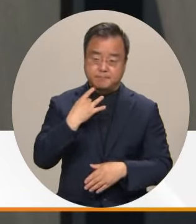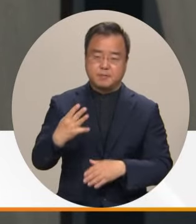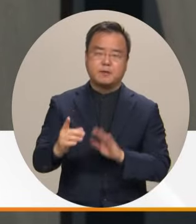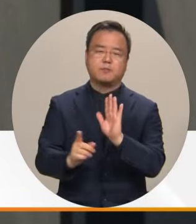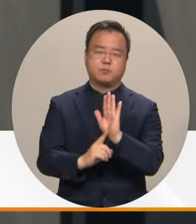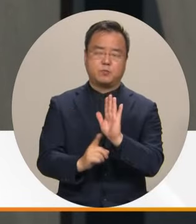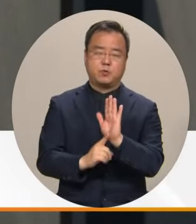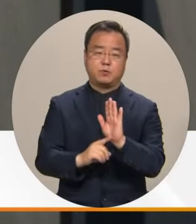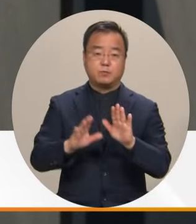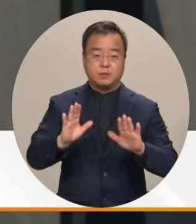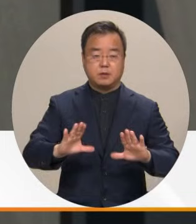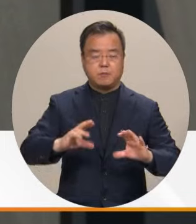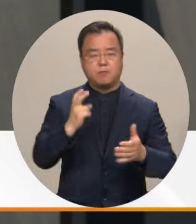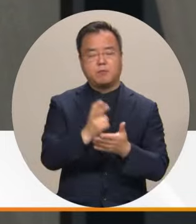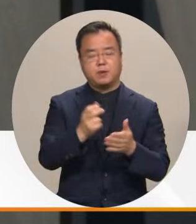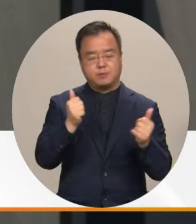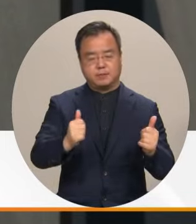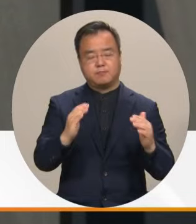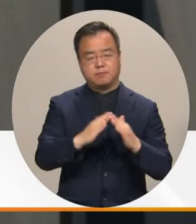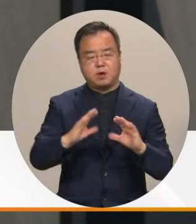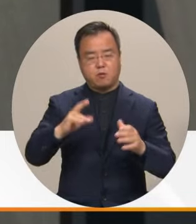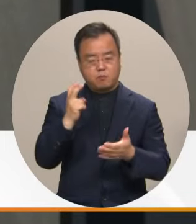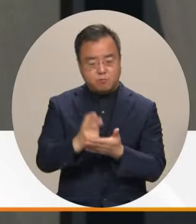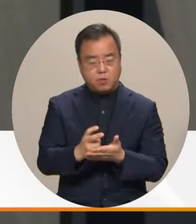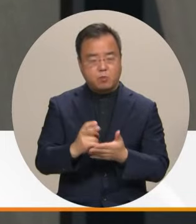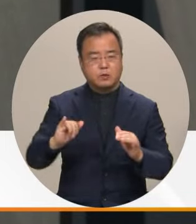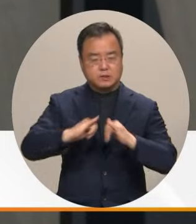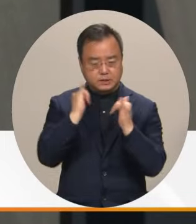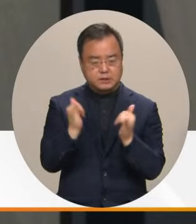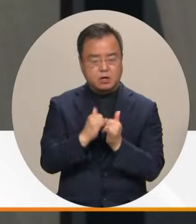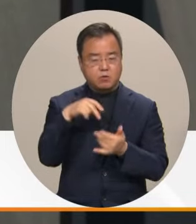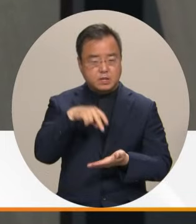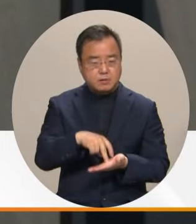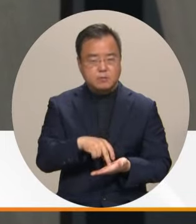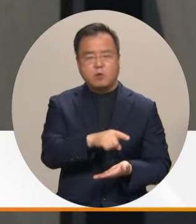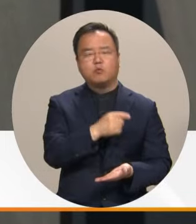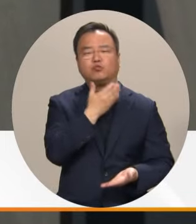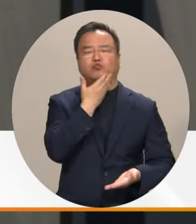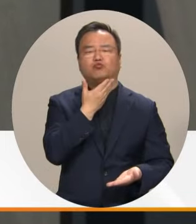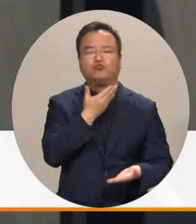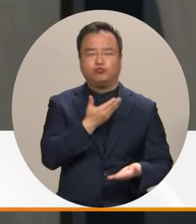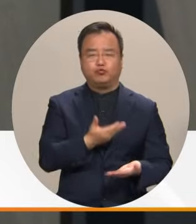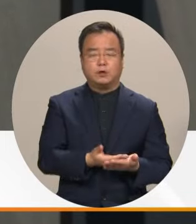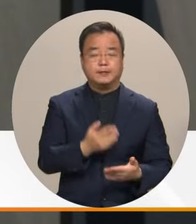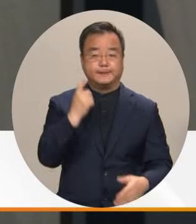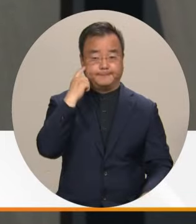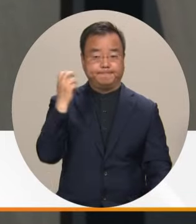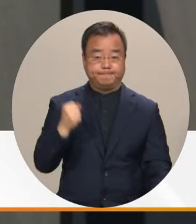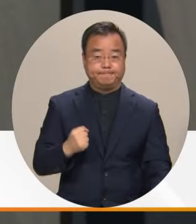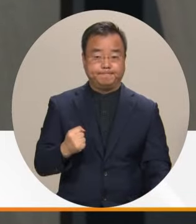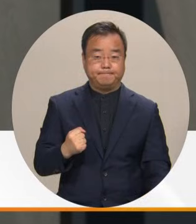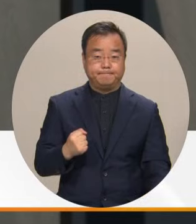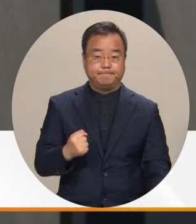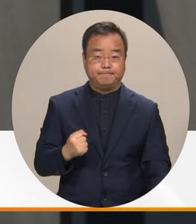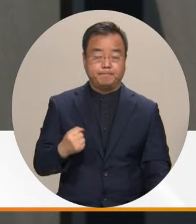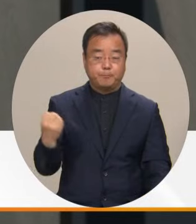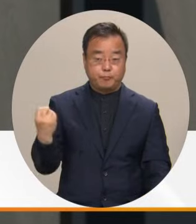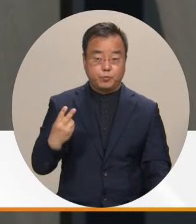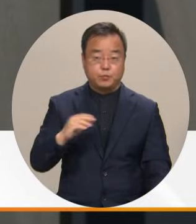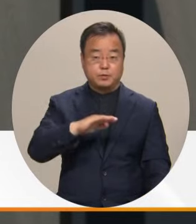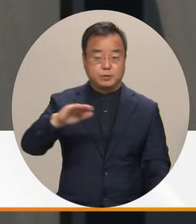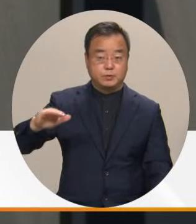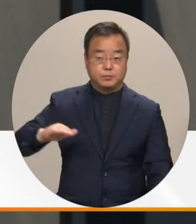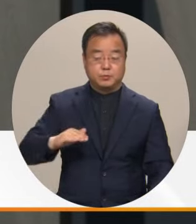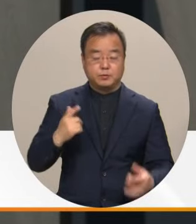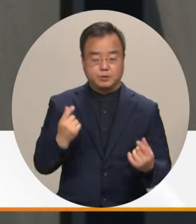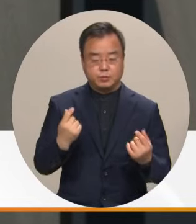이를헌법재판소역시 이사건을헌법적으로나 사회적으로중요한사건으로보고있다는뜻으로해석합니다.우리는 이번